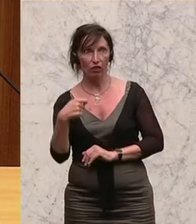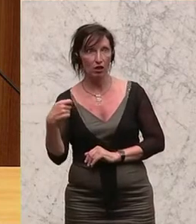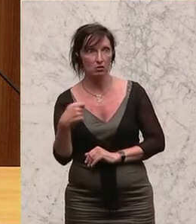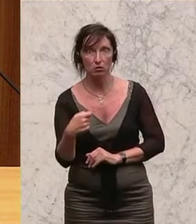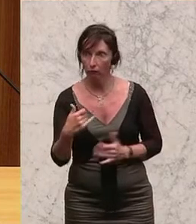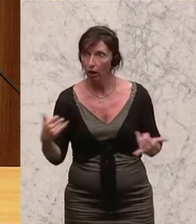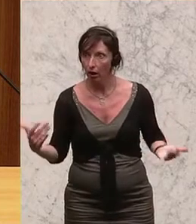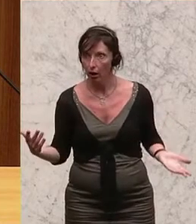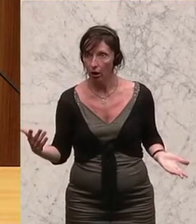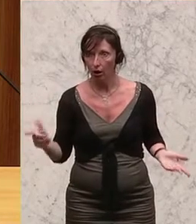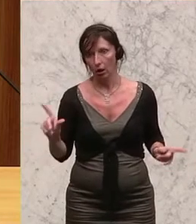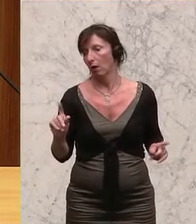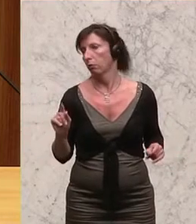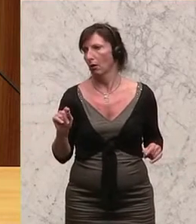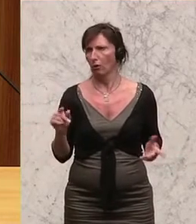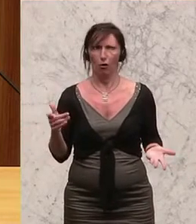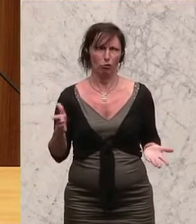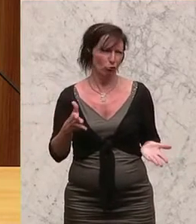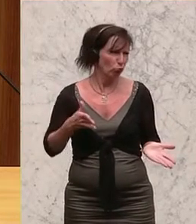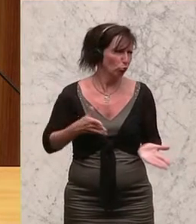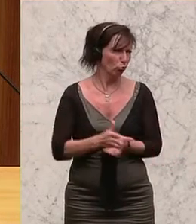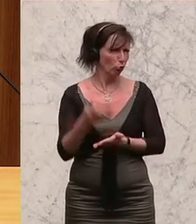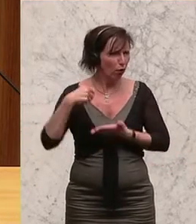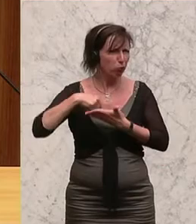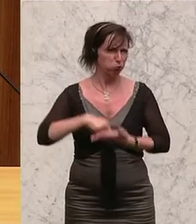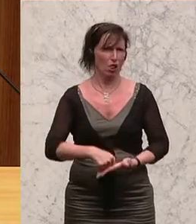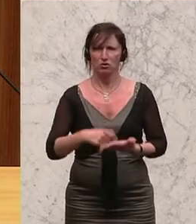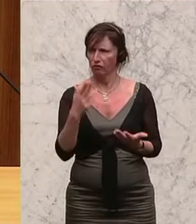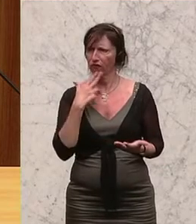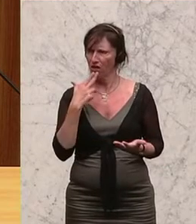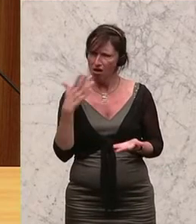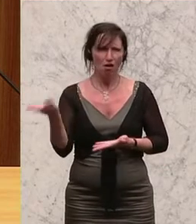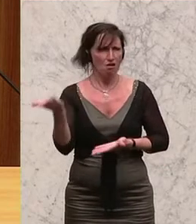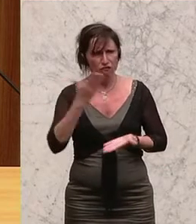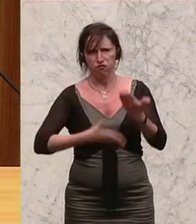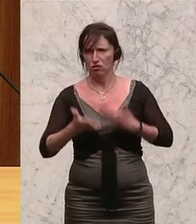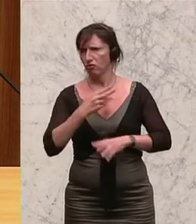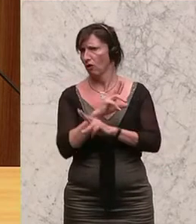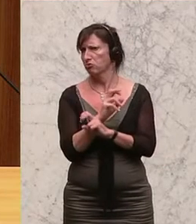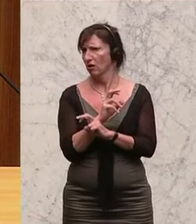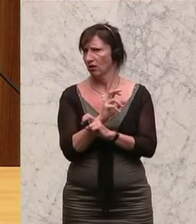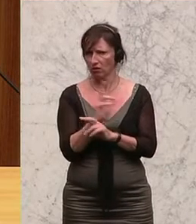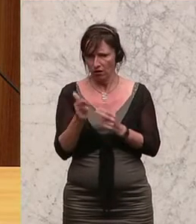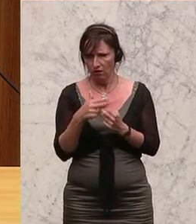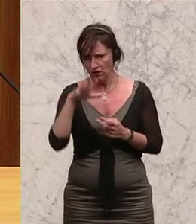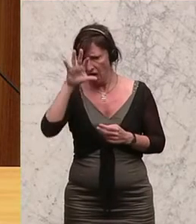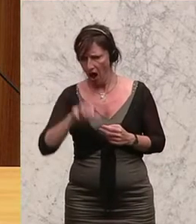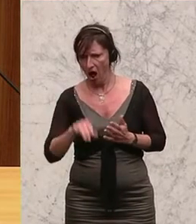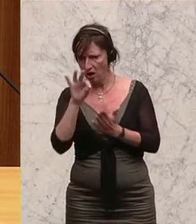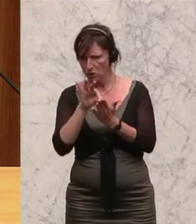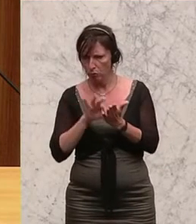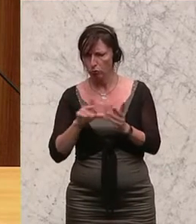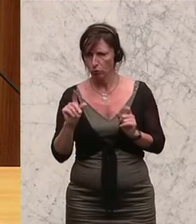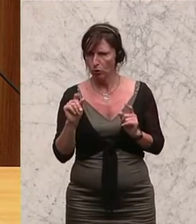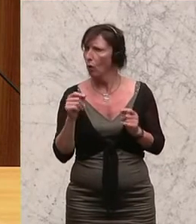einziger Anschlag und eine Belastung auf die österreichische Wirtschaft, weil fast alle Punkte hier eine